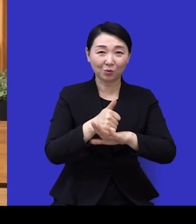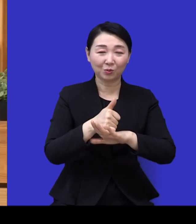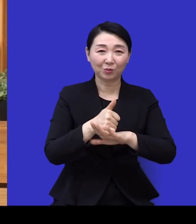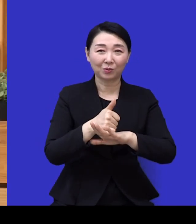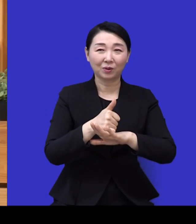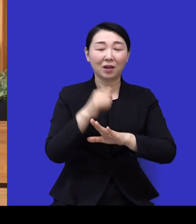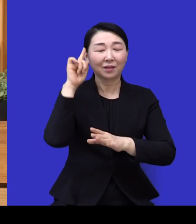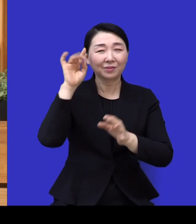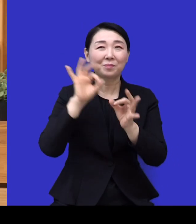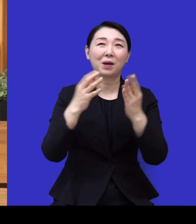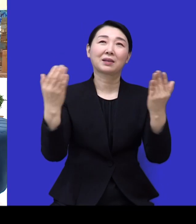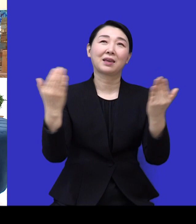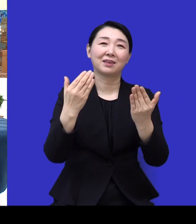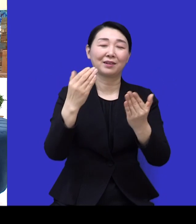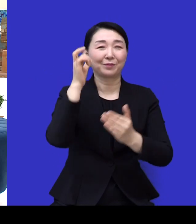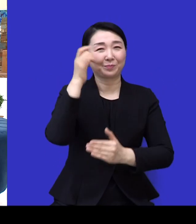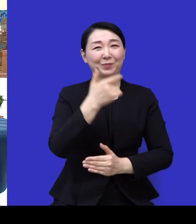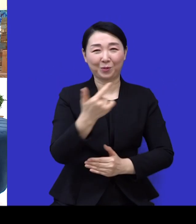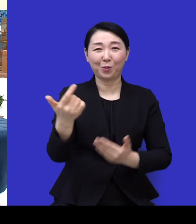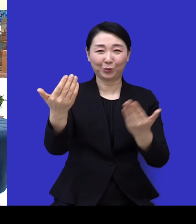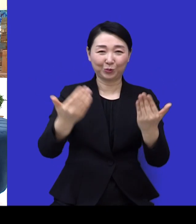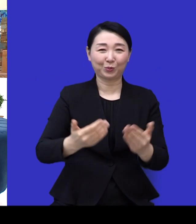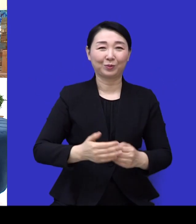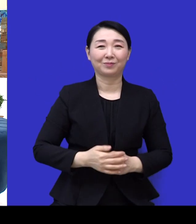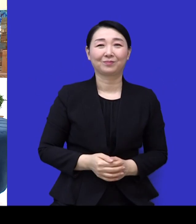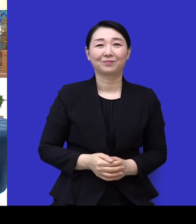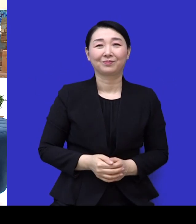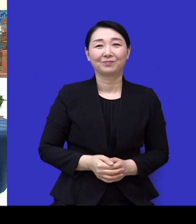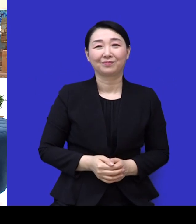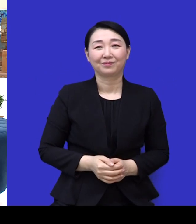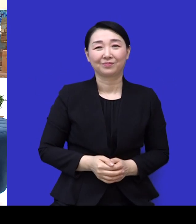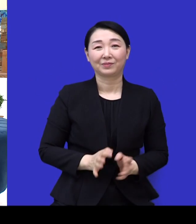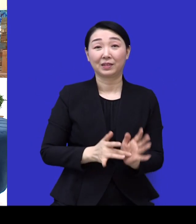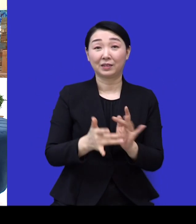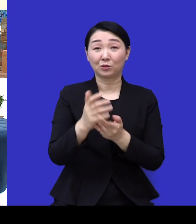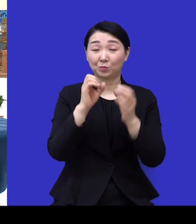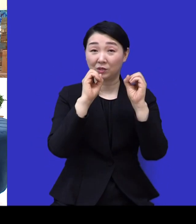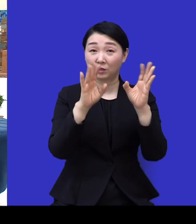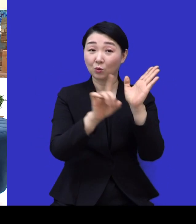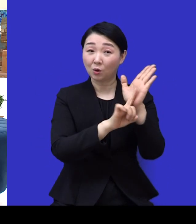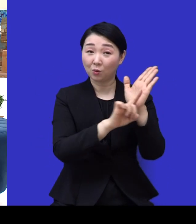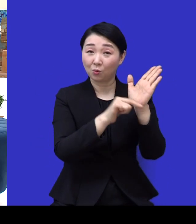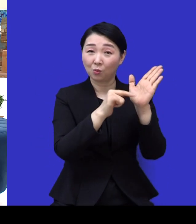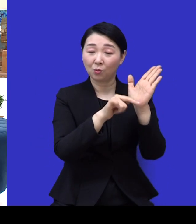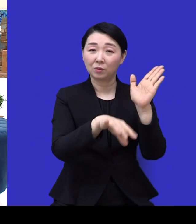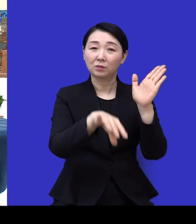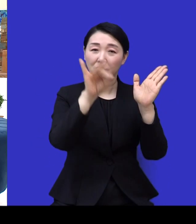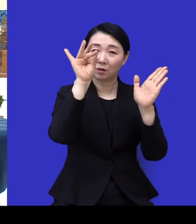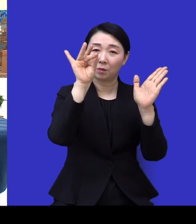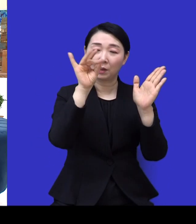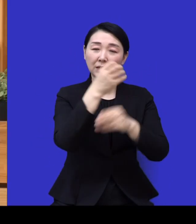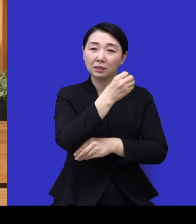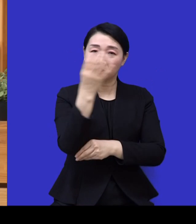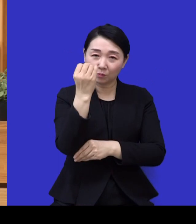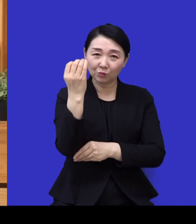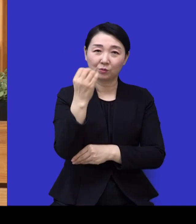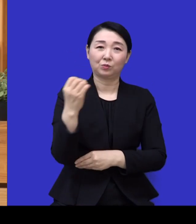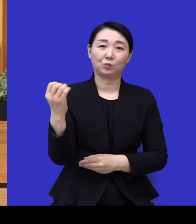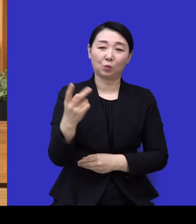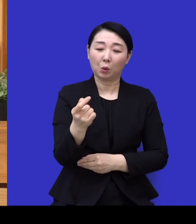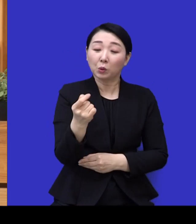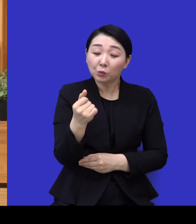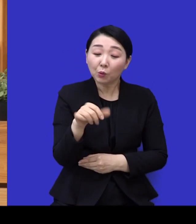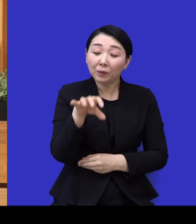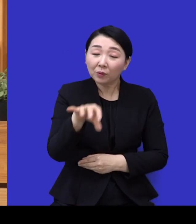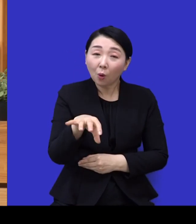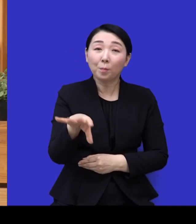예상치 못했던 결과가 다 기다리고 있었고. 네, 맞습니다. 그럼 어떻습니까? 이제 예수님을 전하는 광고를 처음엔 이제 뭐 신문이나 네. 뭐 작은